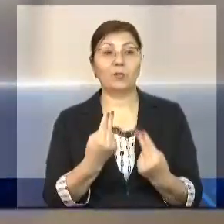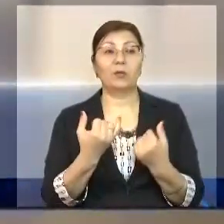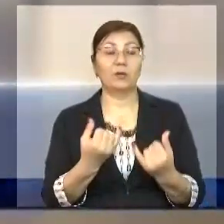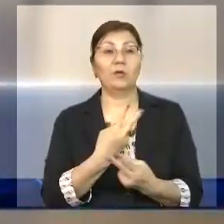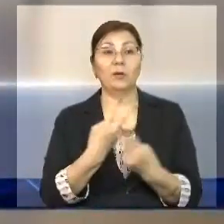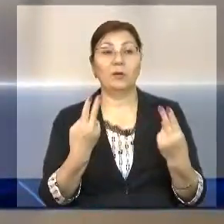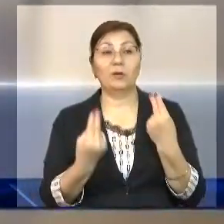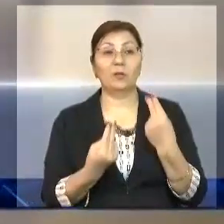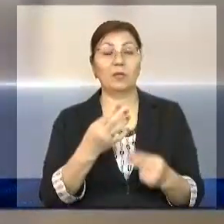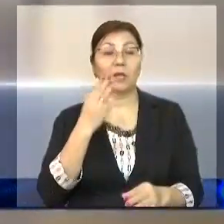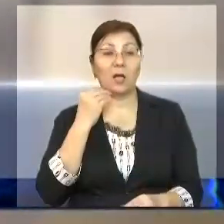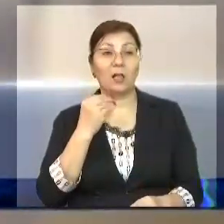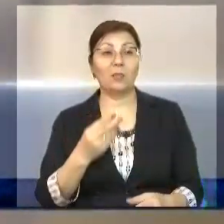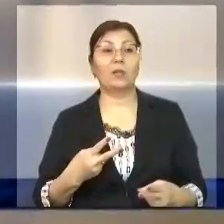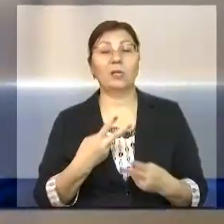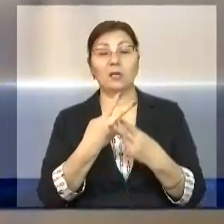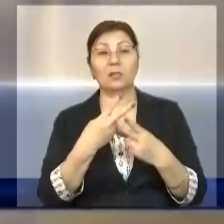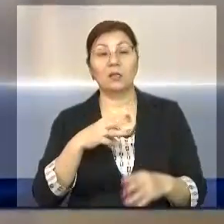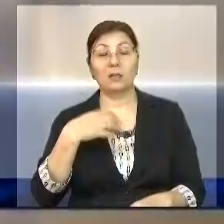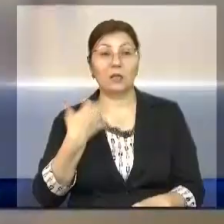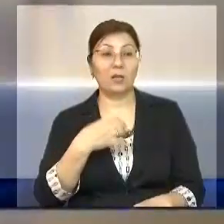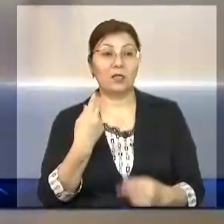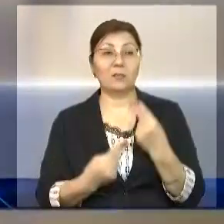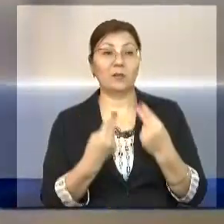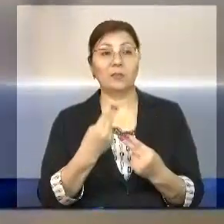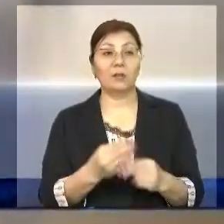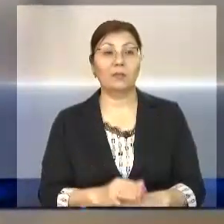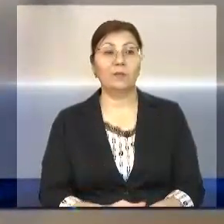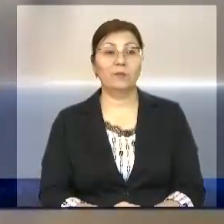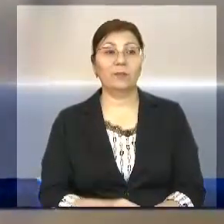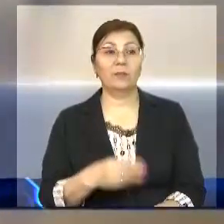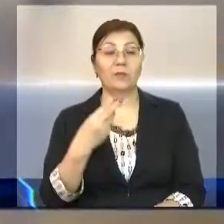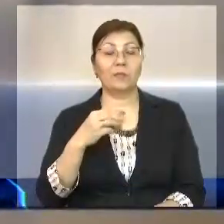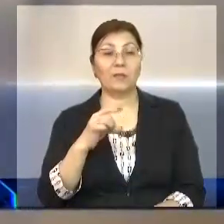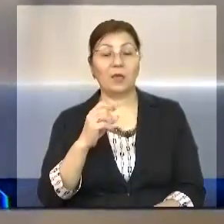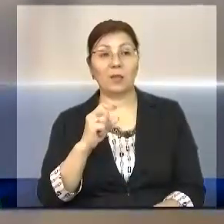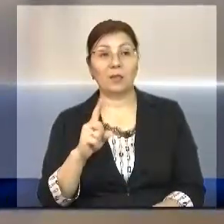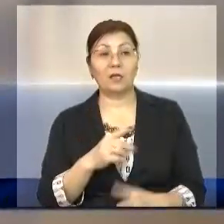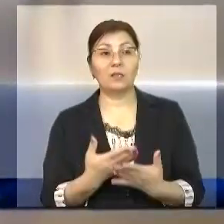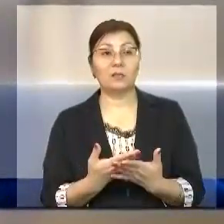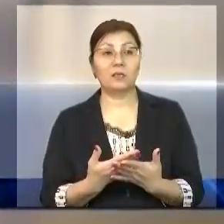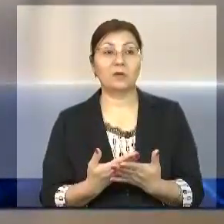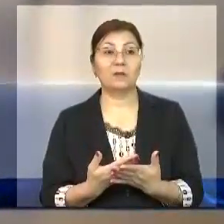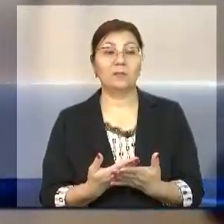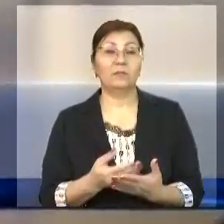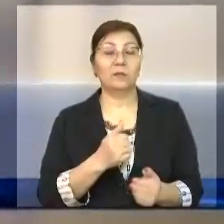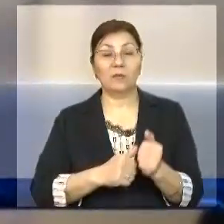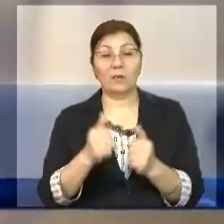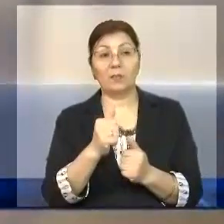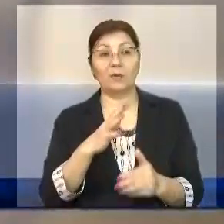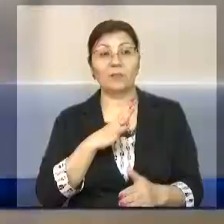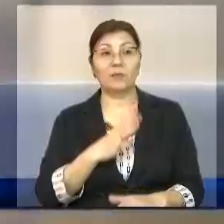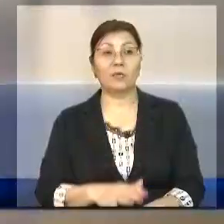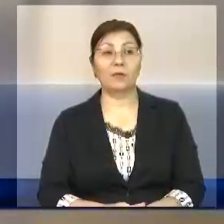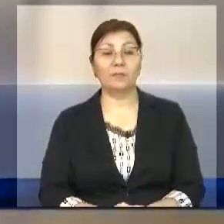э игра Алмаата с таразом играет Алмаата прошлом году были вое первыми и Алмаата пер партии вет скорее всего